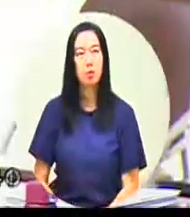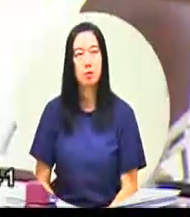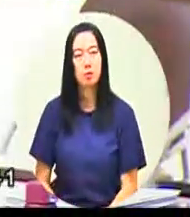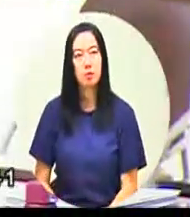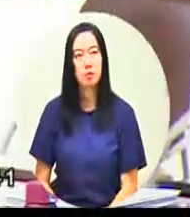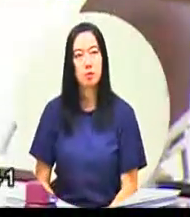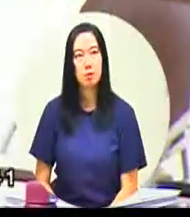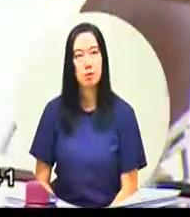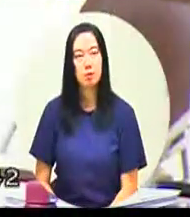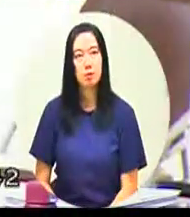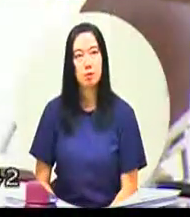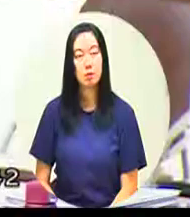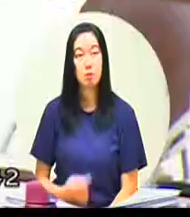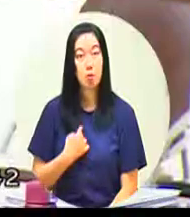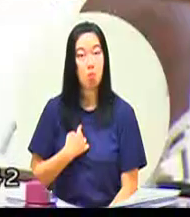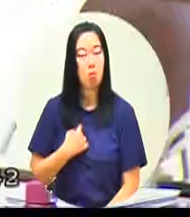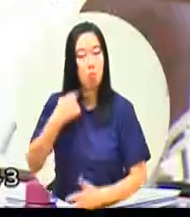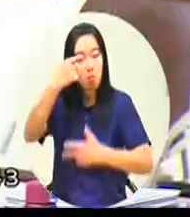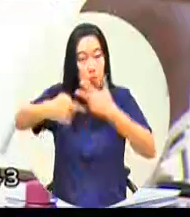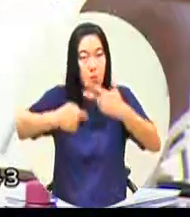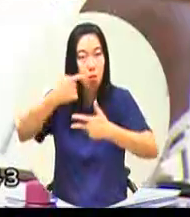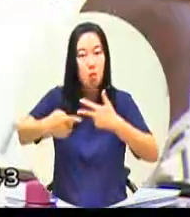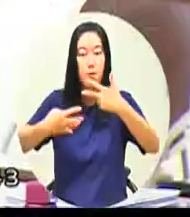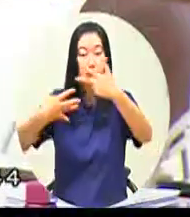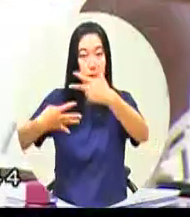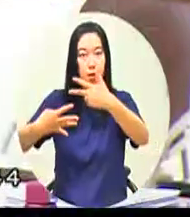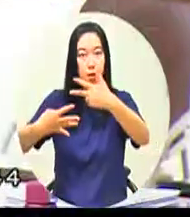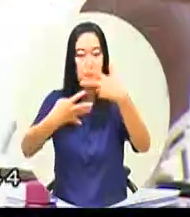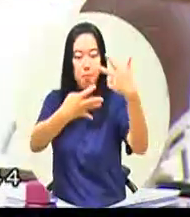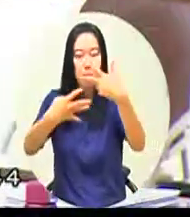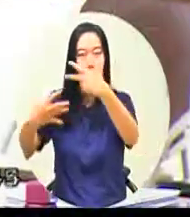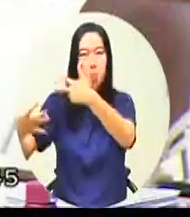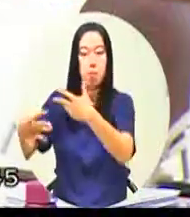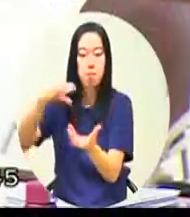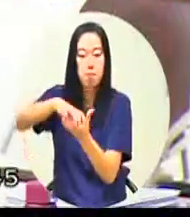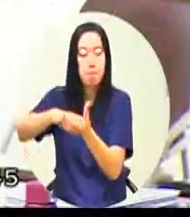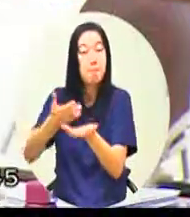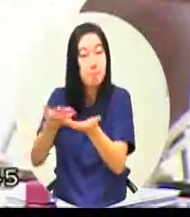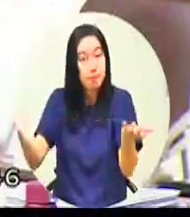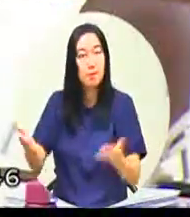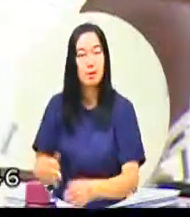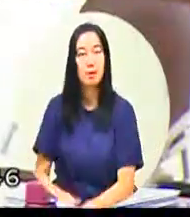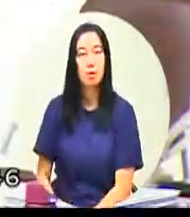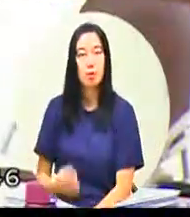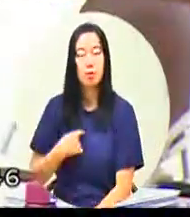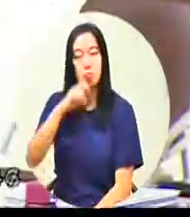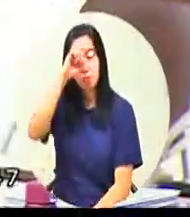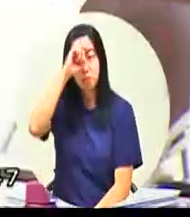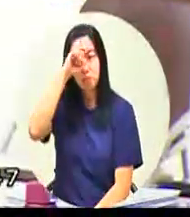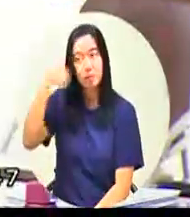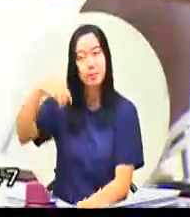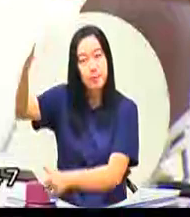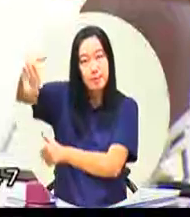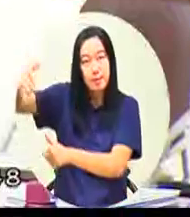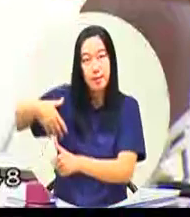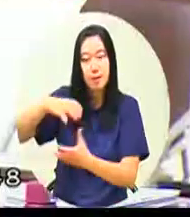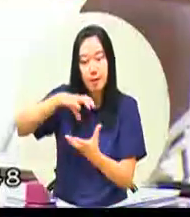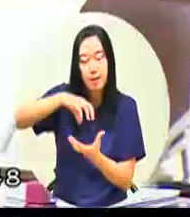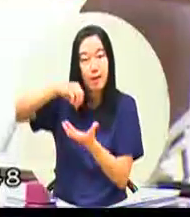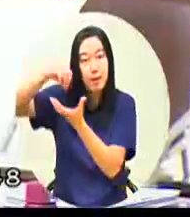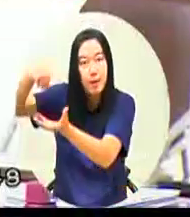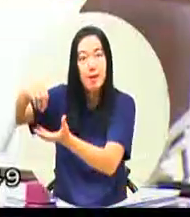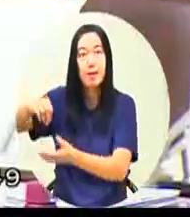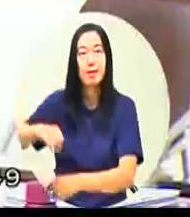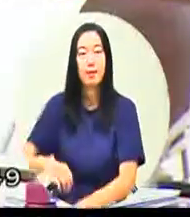是，我们每个礼拜四，我们都去发放便当。我们为了要让他们来拿便当的人，可以